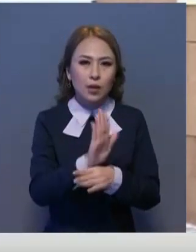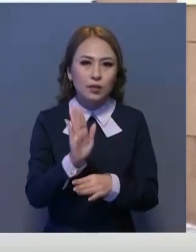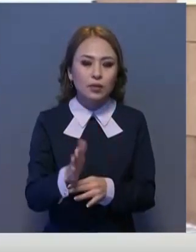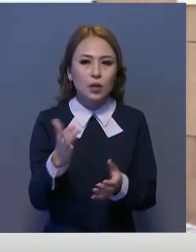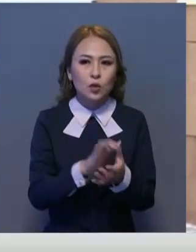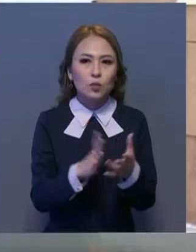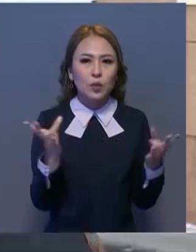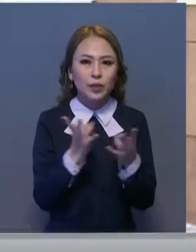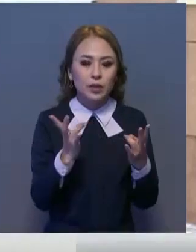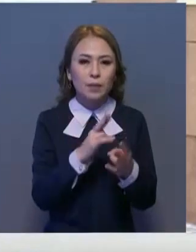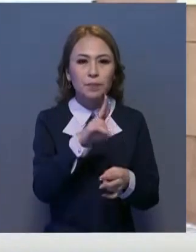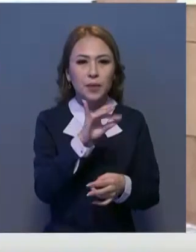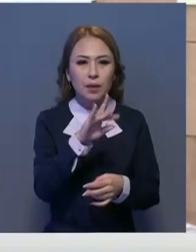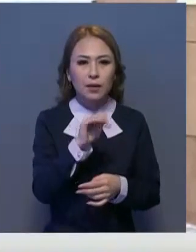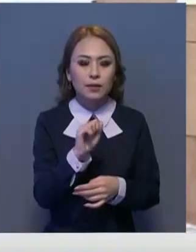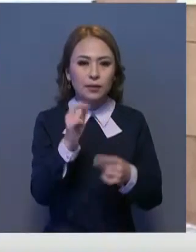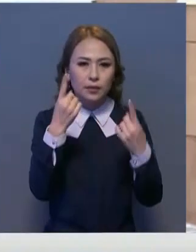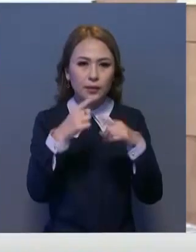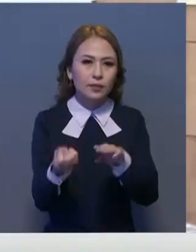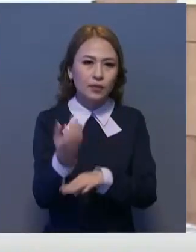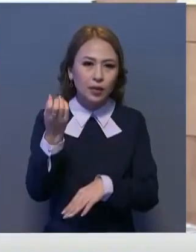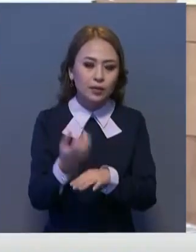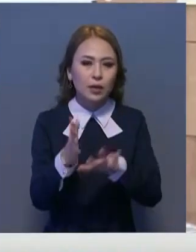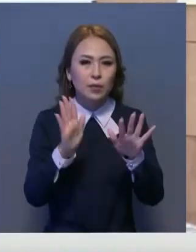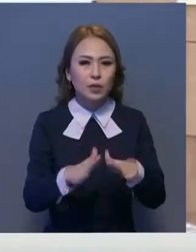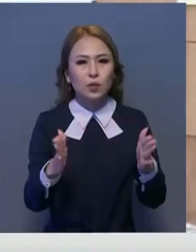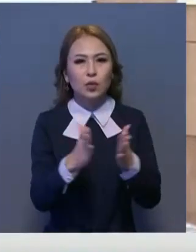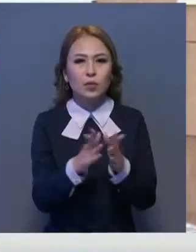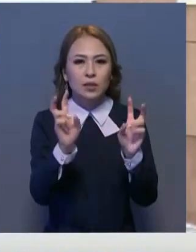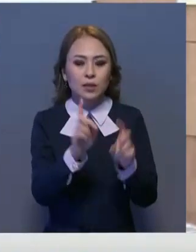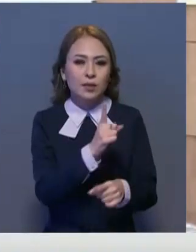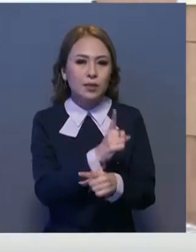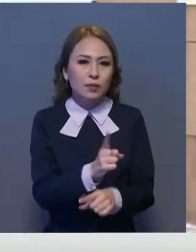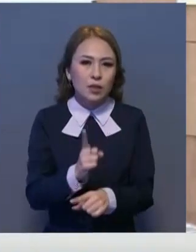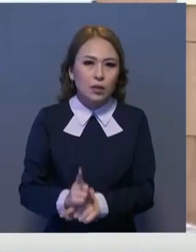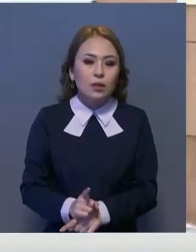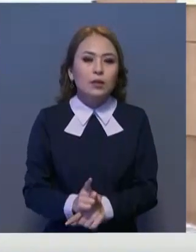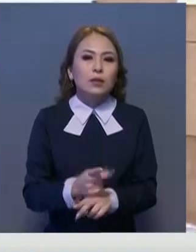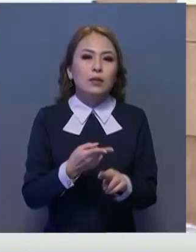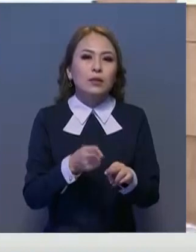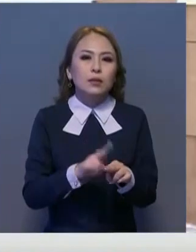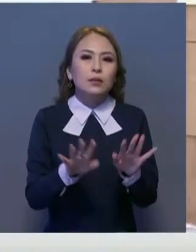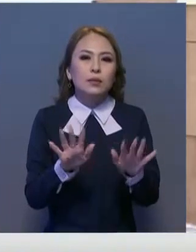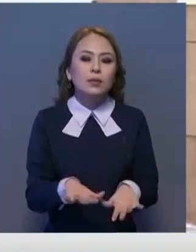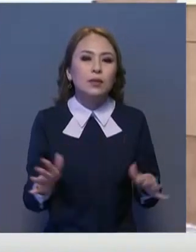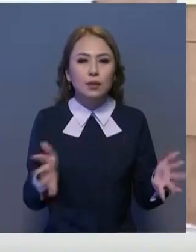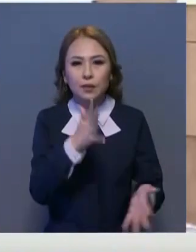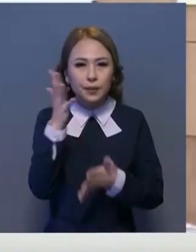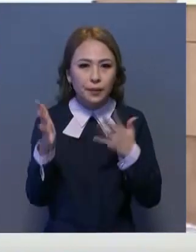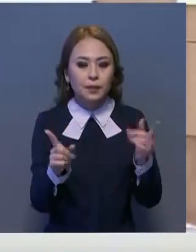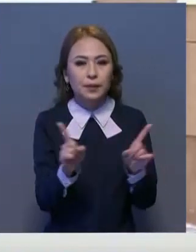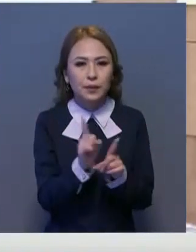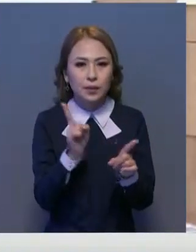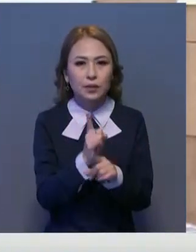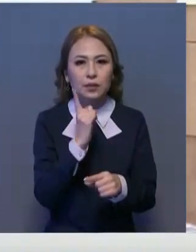болу керек. Пиротехникалық бұйымдарды үй-жайлардың ішінде қолдануға тыйым салынады. Пиротехникалық бұйымдарды желді күні пайдалануға